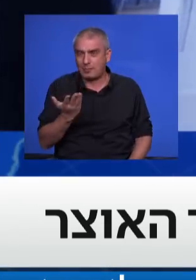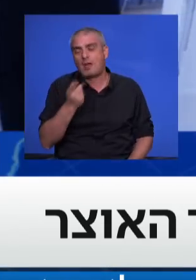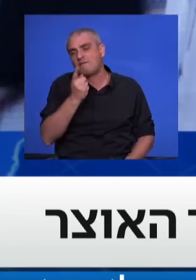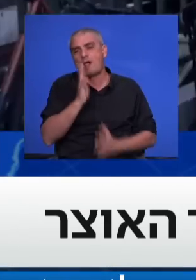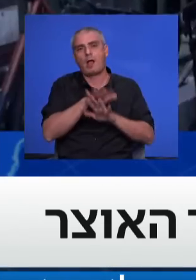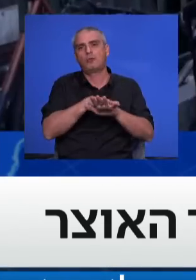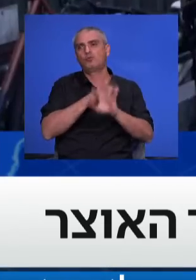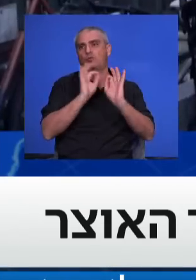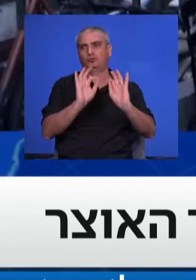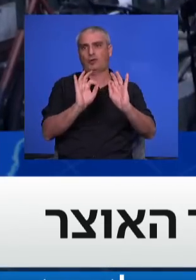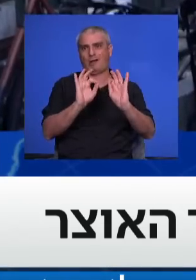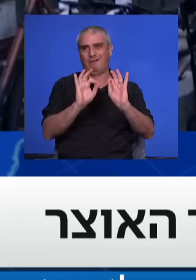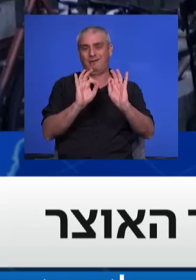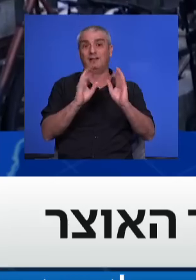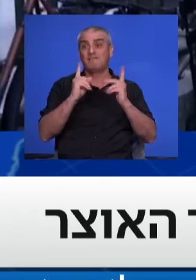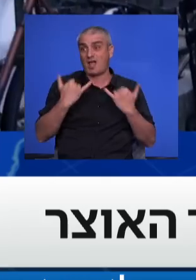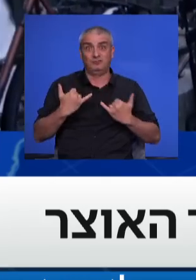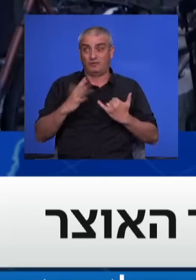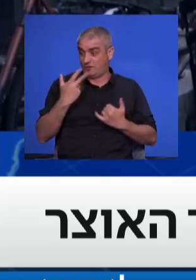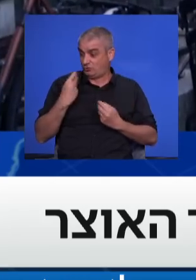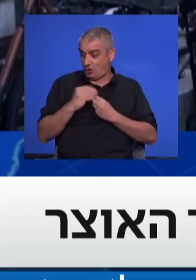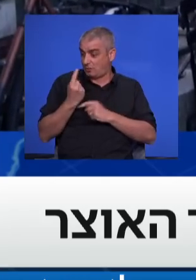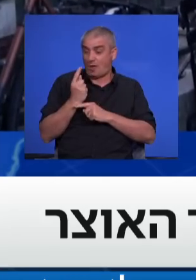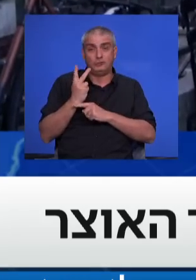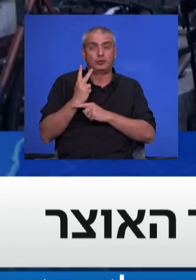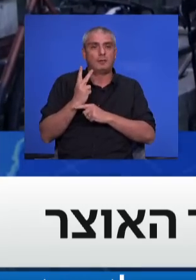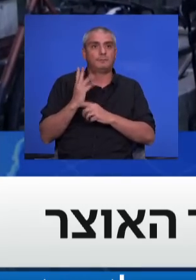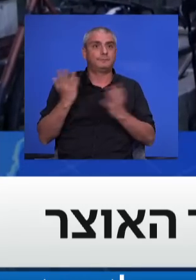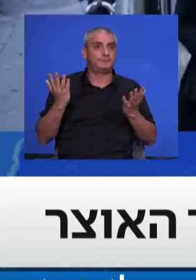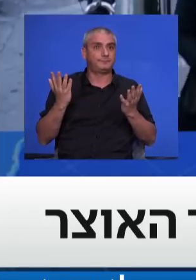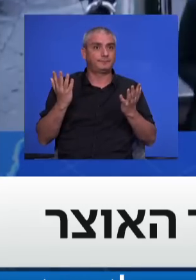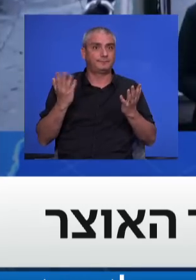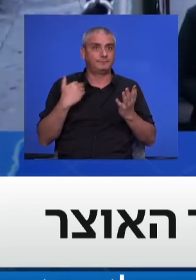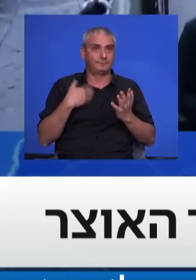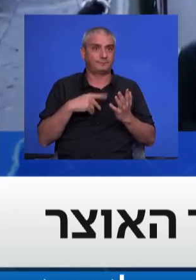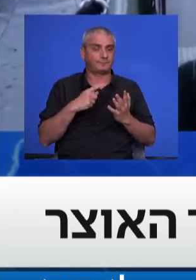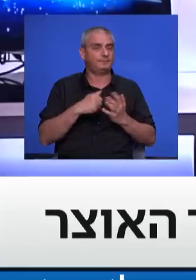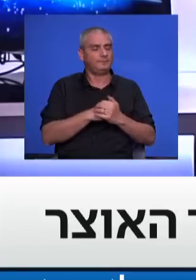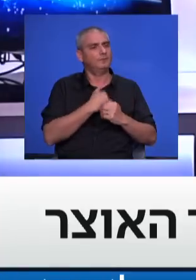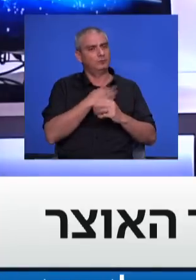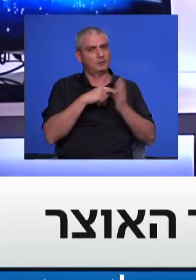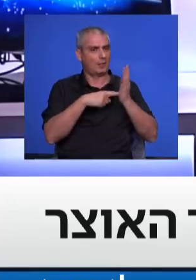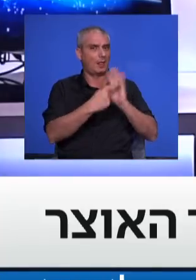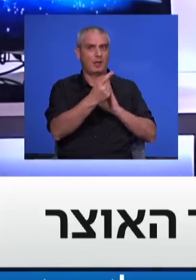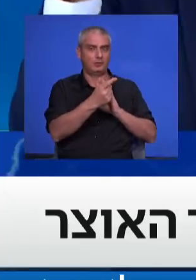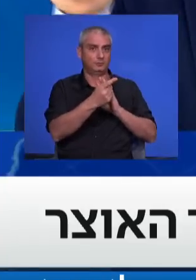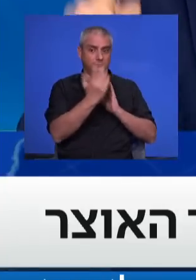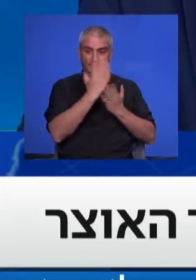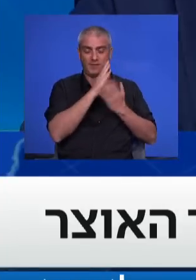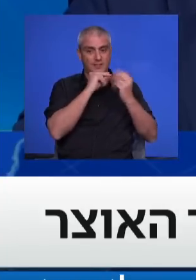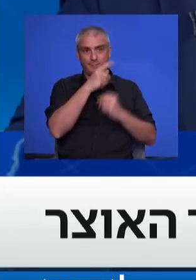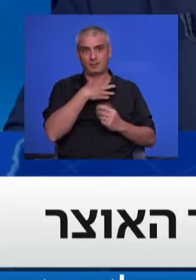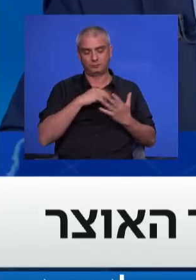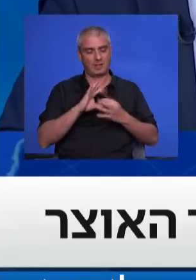התחושה. ועכשיו, אם יש לי עוד דקה, שתיים, או פחות, אז אני רוצה, אז אני רוצה רק להראות לך רגע, כי דיברת בהתחלה, אני רוצה להתחבר